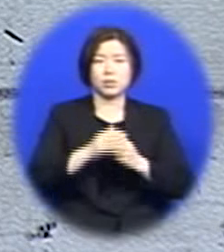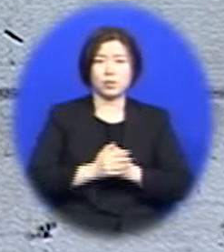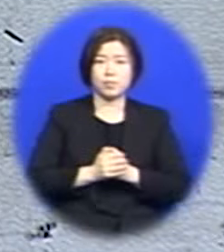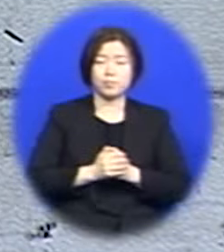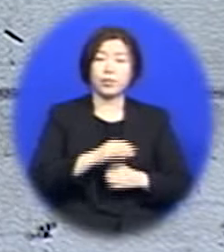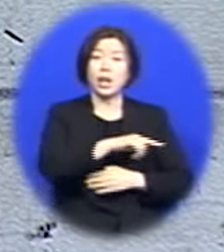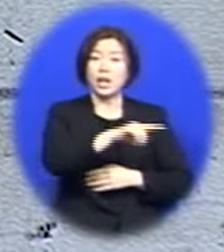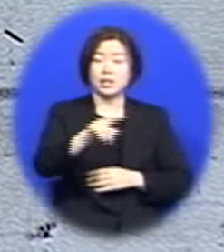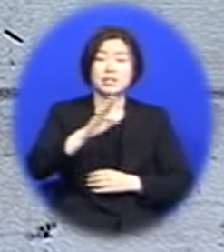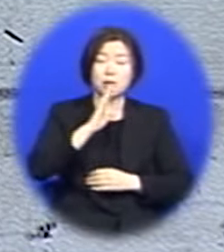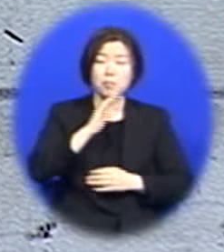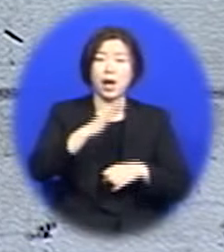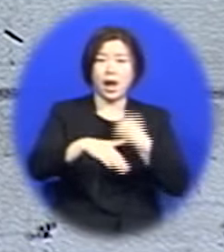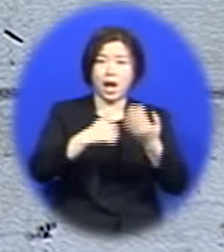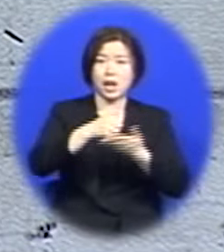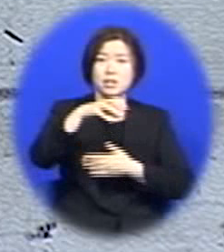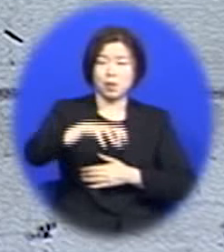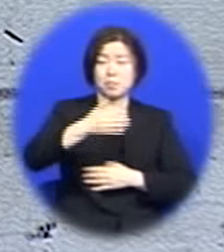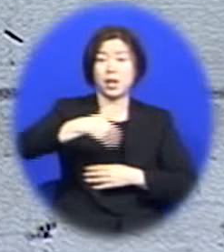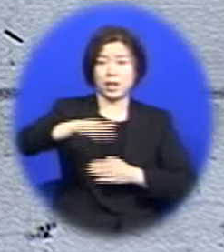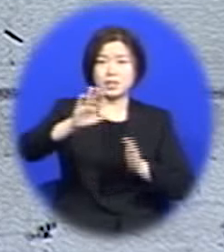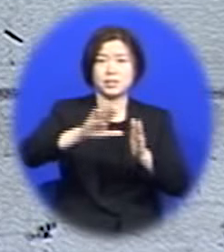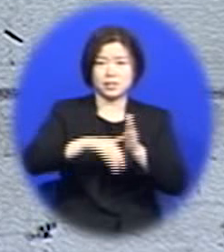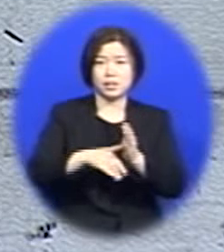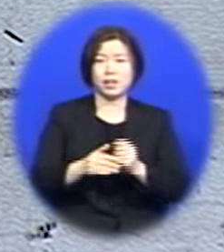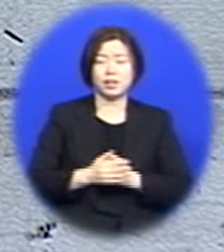그들은 정말 하나님 앞에 갔을 때,